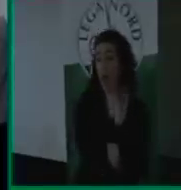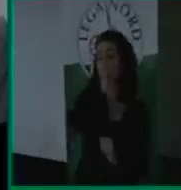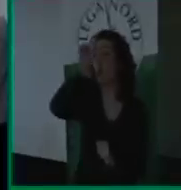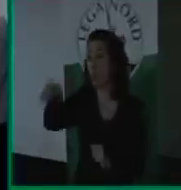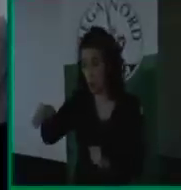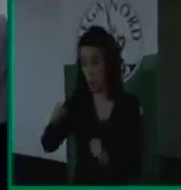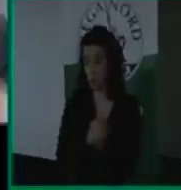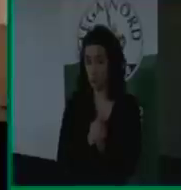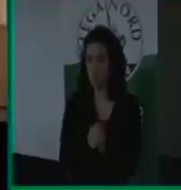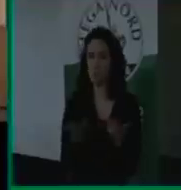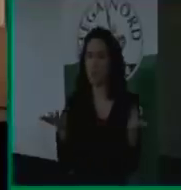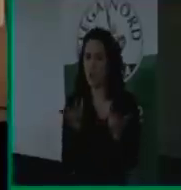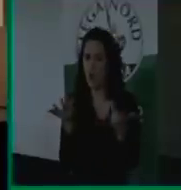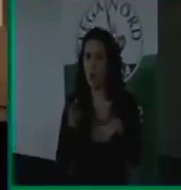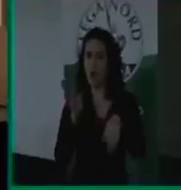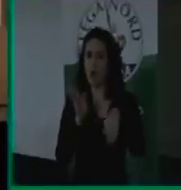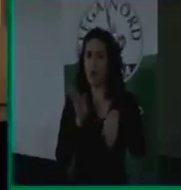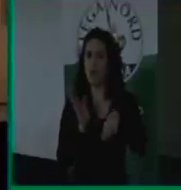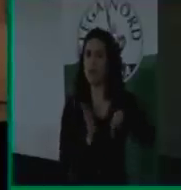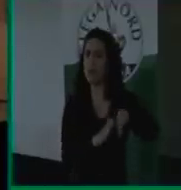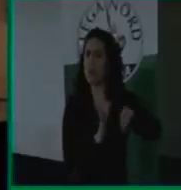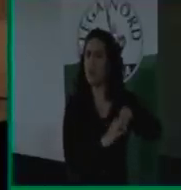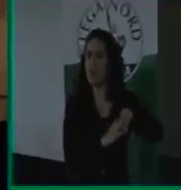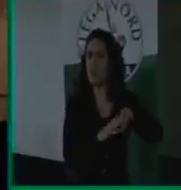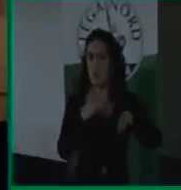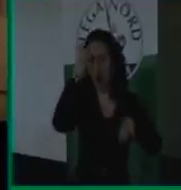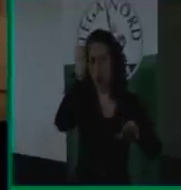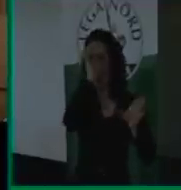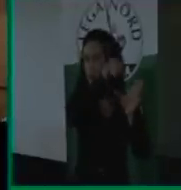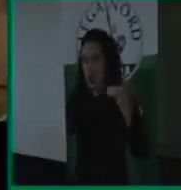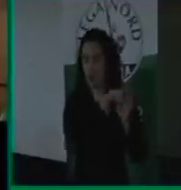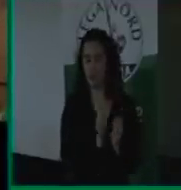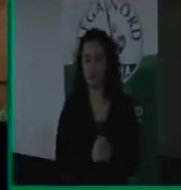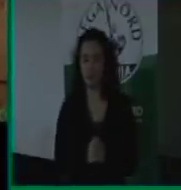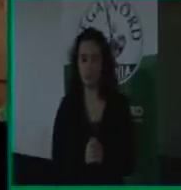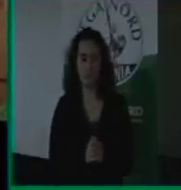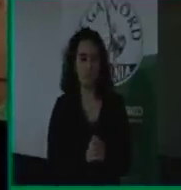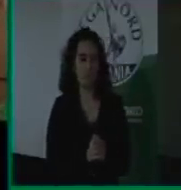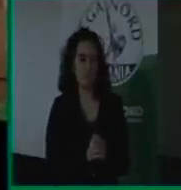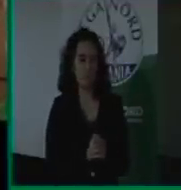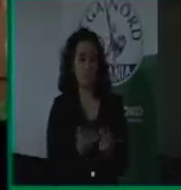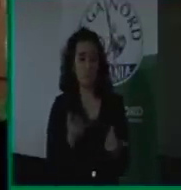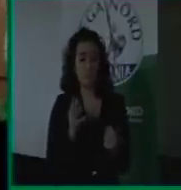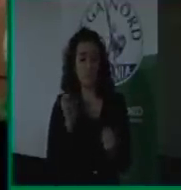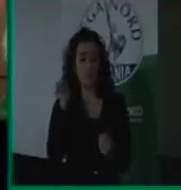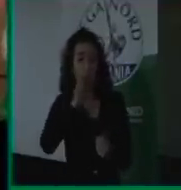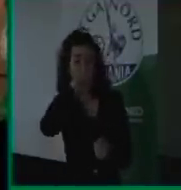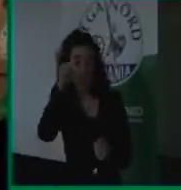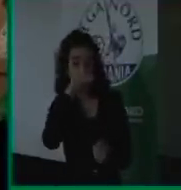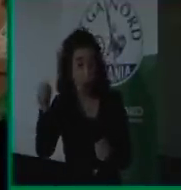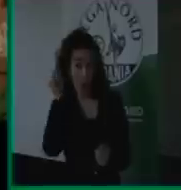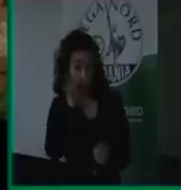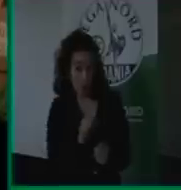sinistra nel governo successo del partito antieuro in Germania sarebbe stato un disastro per l'Europa per